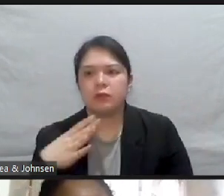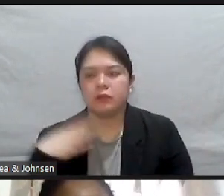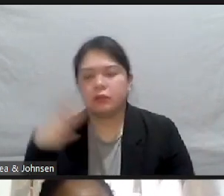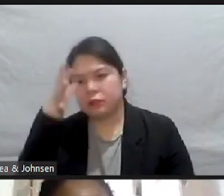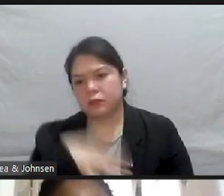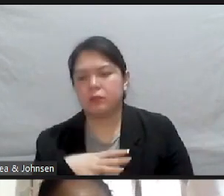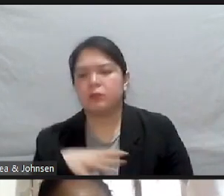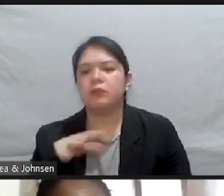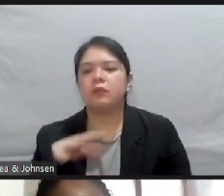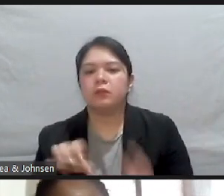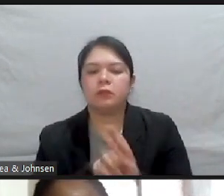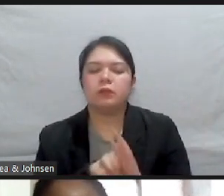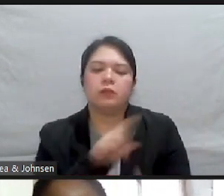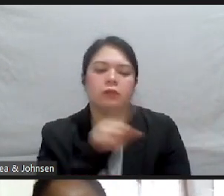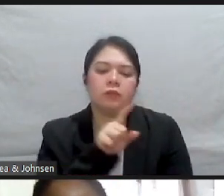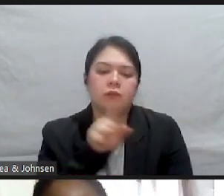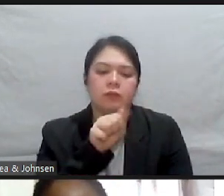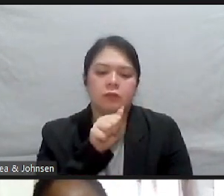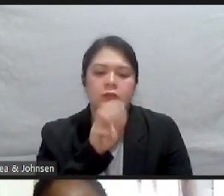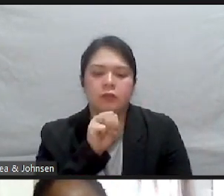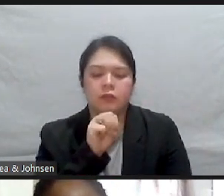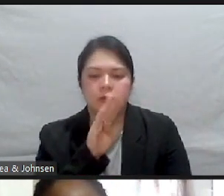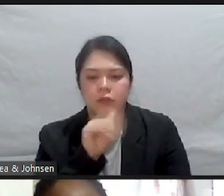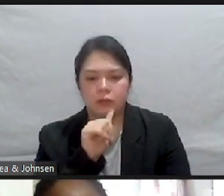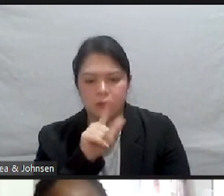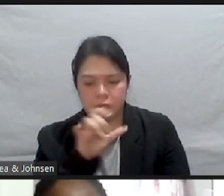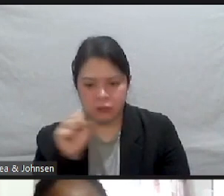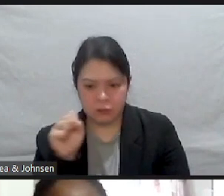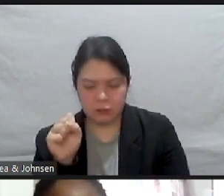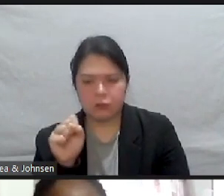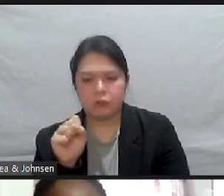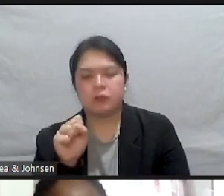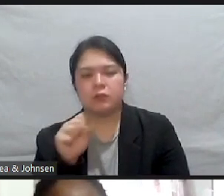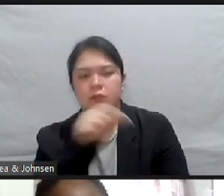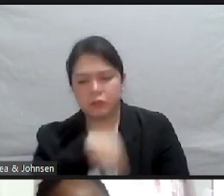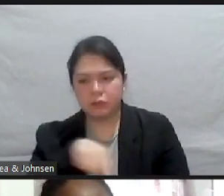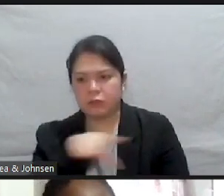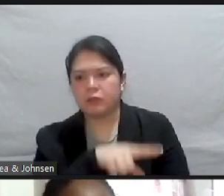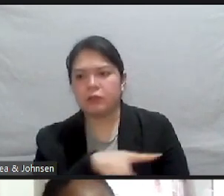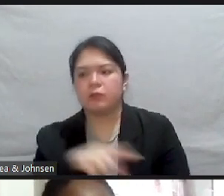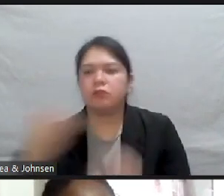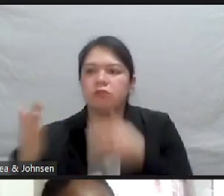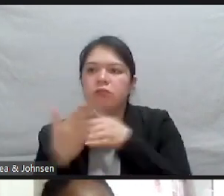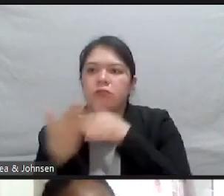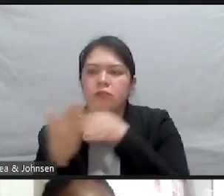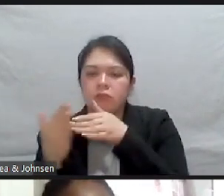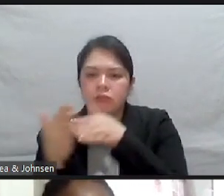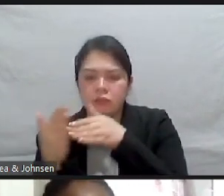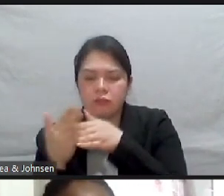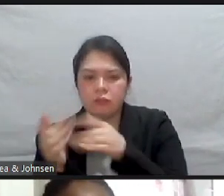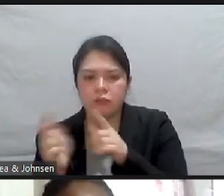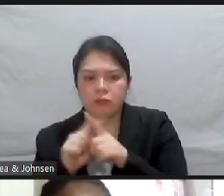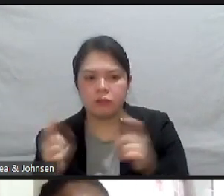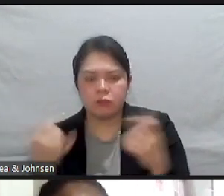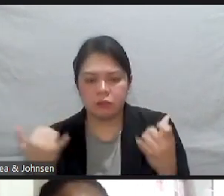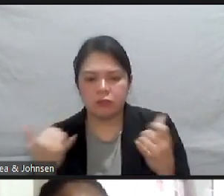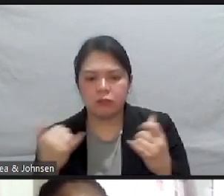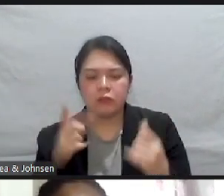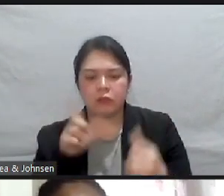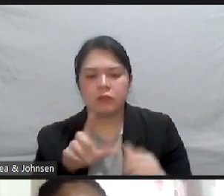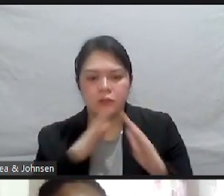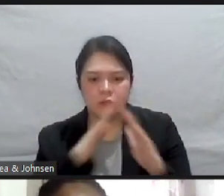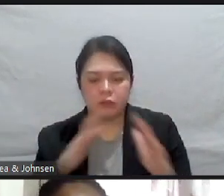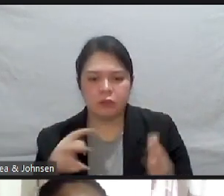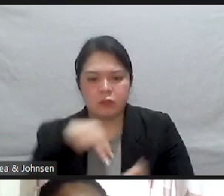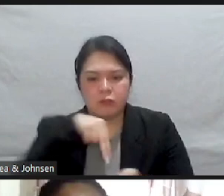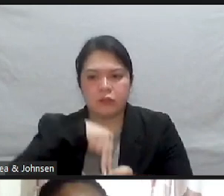Zambales at sa mga IP areas inaasahan natin na sila yung tutuligsa no unfortunately sa lower house ang tumayo lang